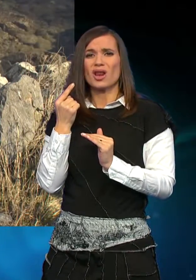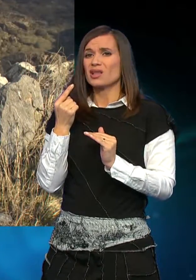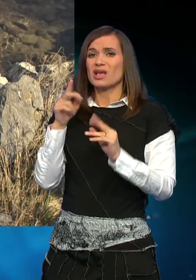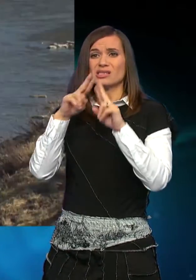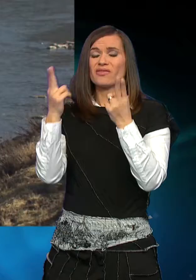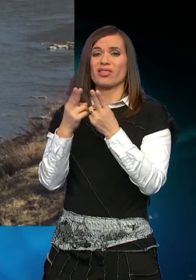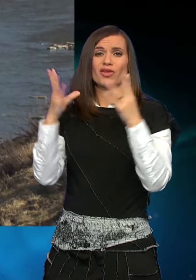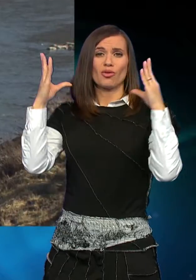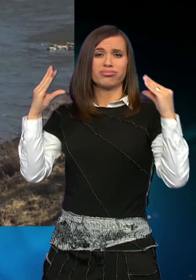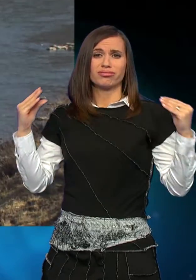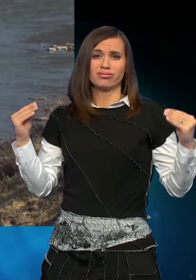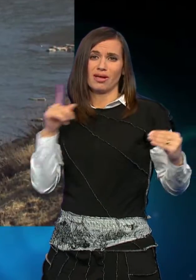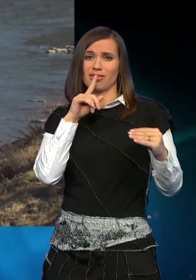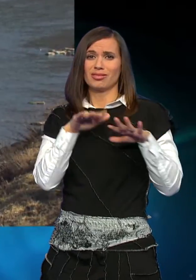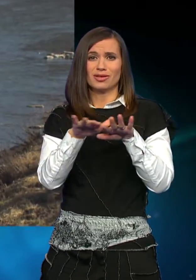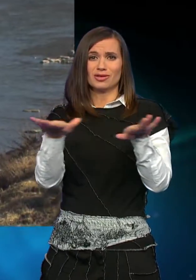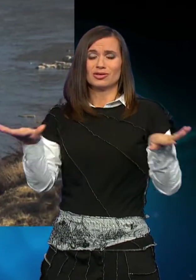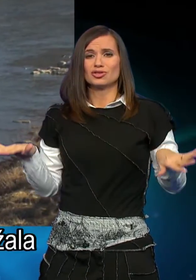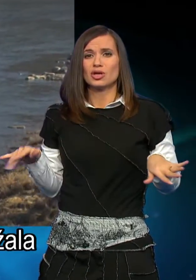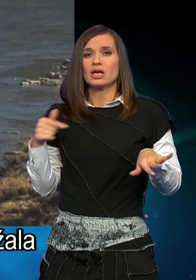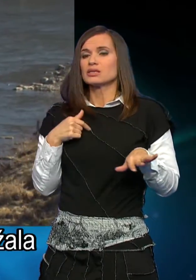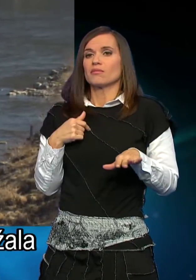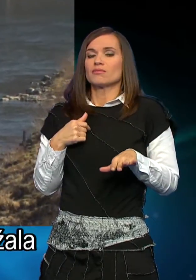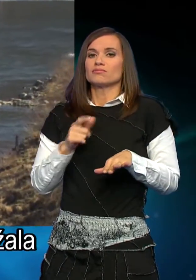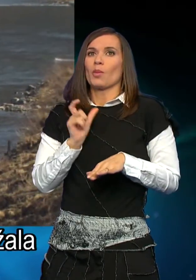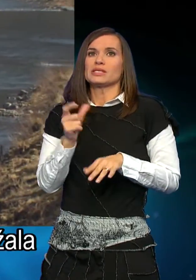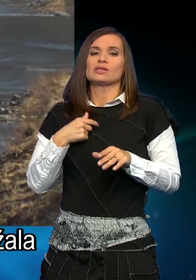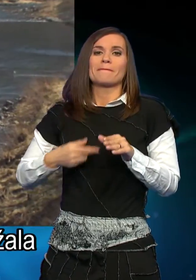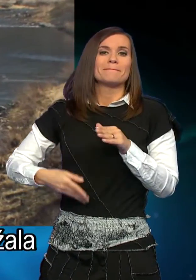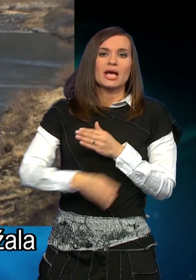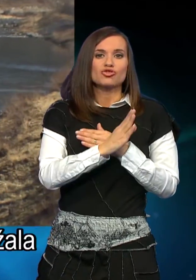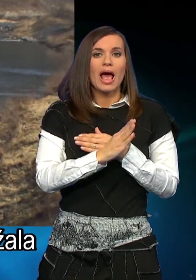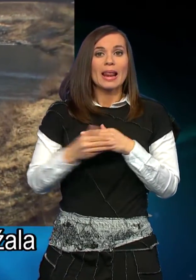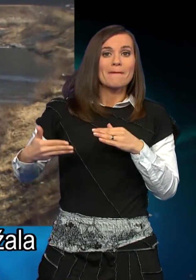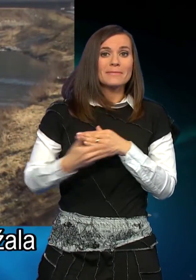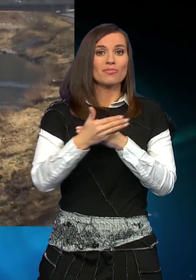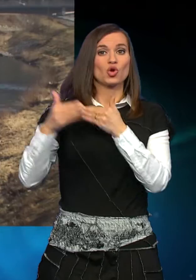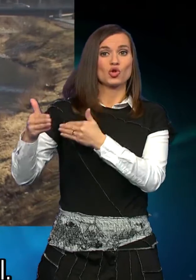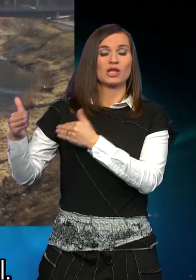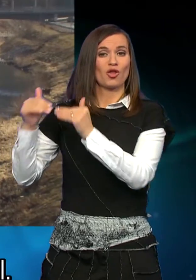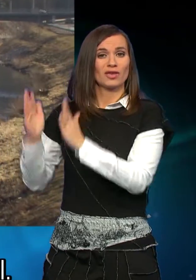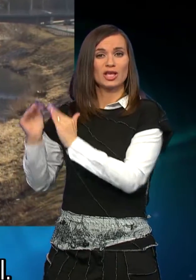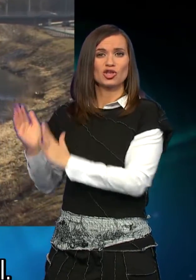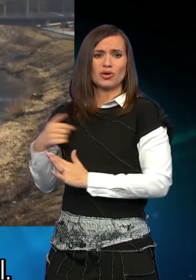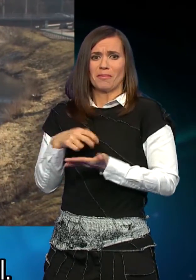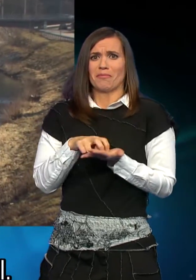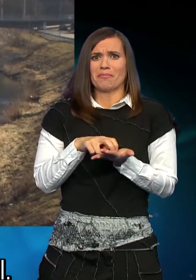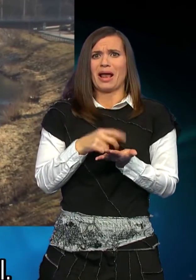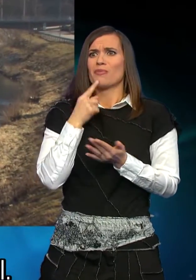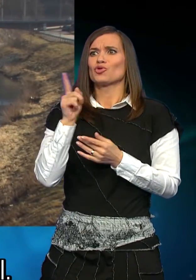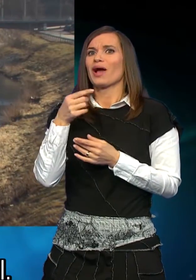vedno tišje. Jaz sem dobesedno bežala mimo sosedovih hiš, ker sem se bala, da me bo kdo kaj